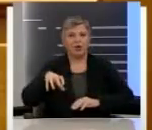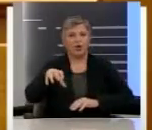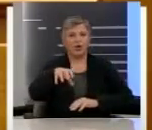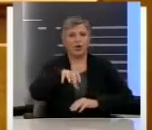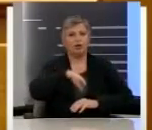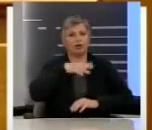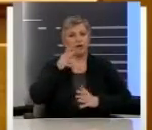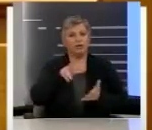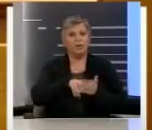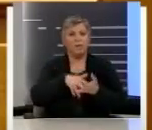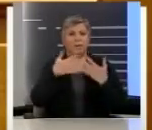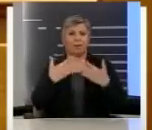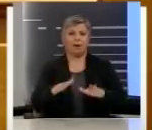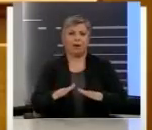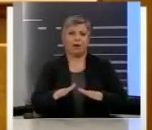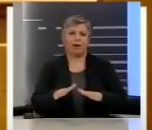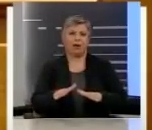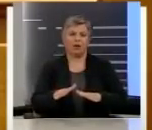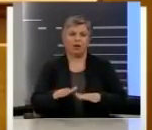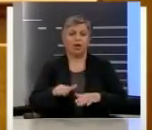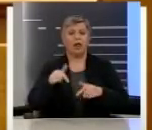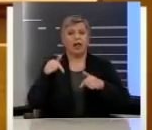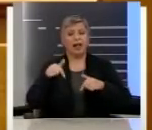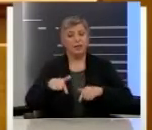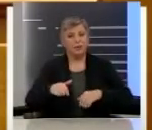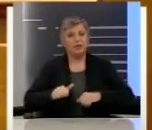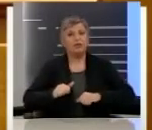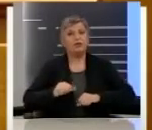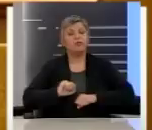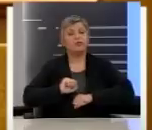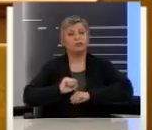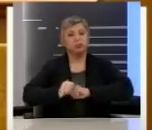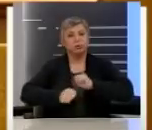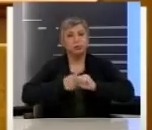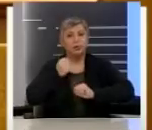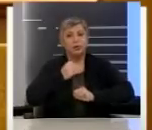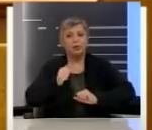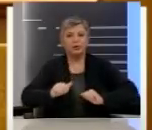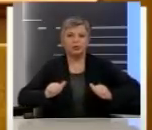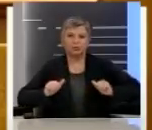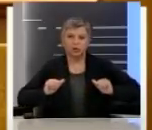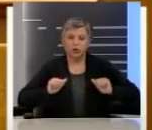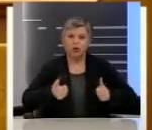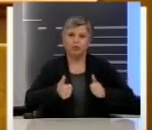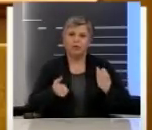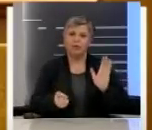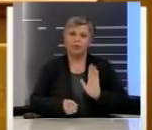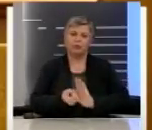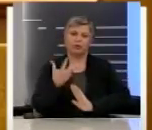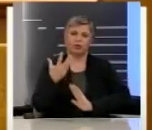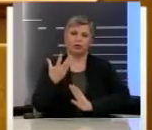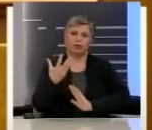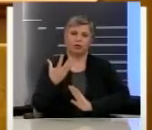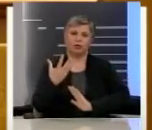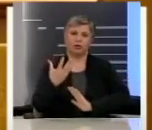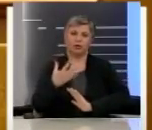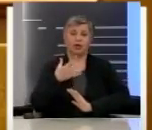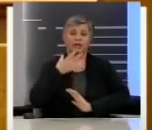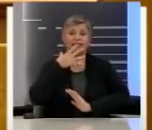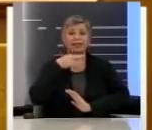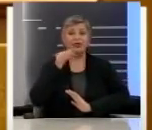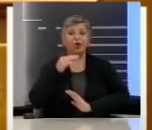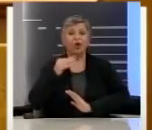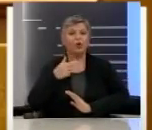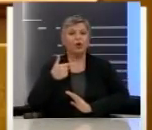Κάνουμε λοιπόν σήμερα πράξη για νέες προοδευτικές τομές, γιατί αν θέλετε για εμάς το μένουμε Ευρώπη